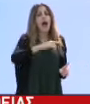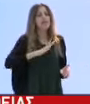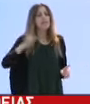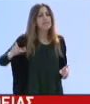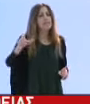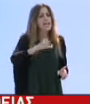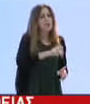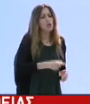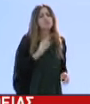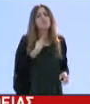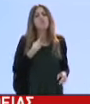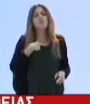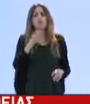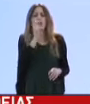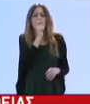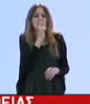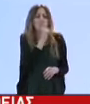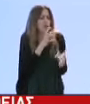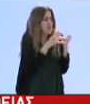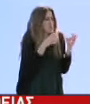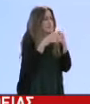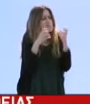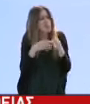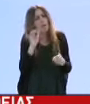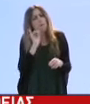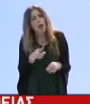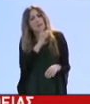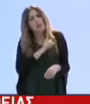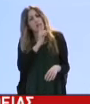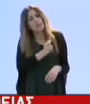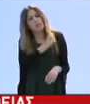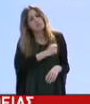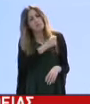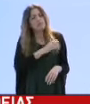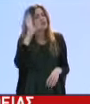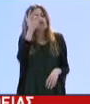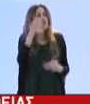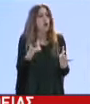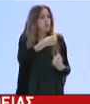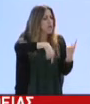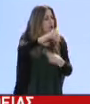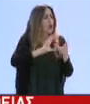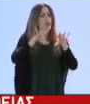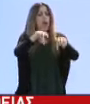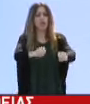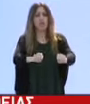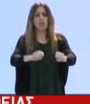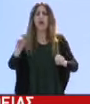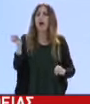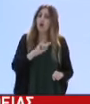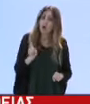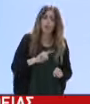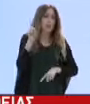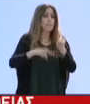που κανιβαλίζονται μεταξύ τους αγωνιώντας για την ομή της εξουσίας, αλλά που αντιλαμβάνονται την πολιτική για αυτό που